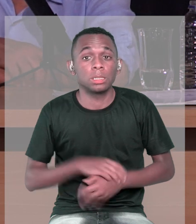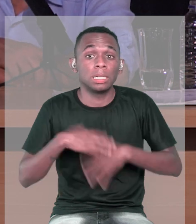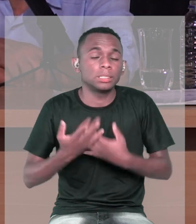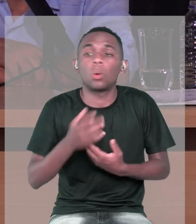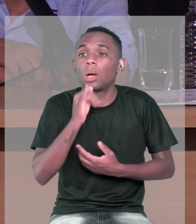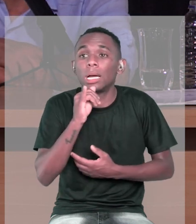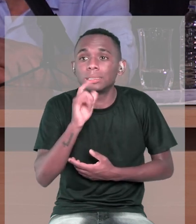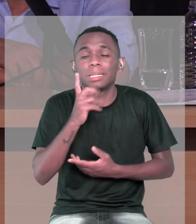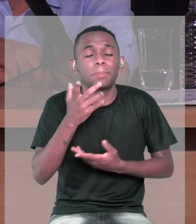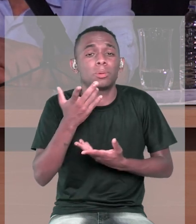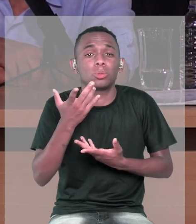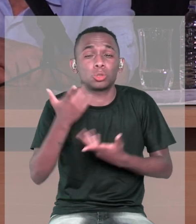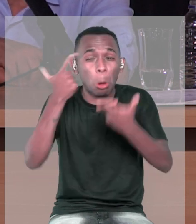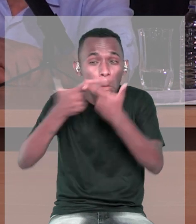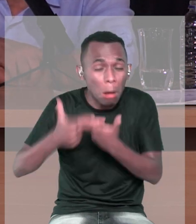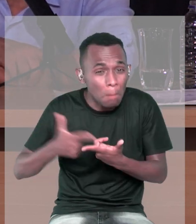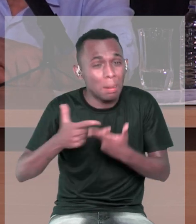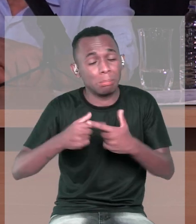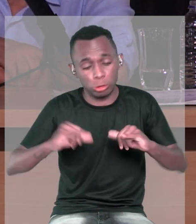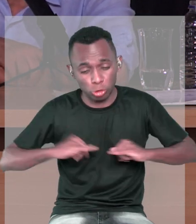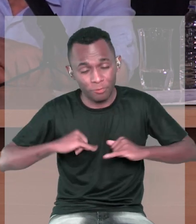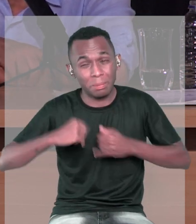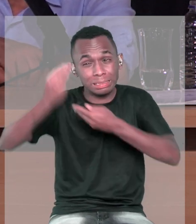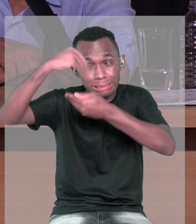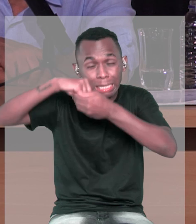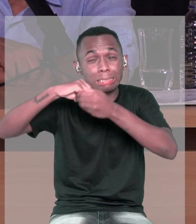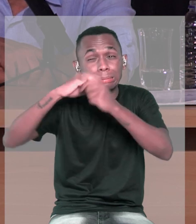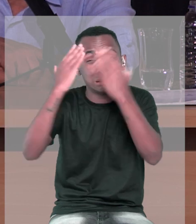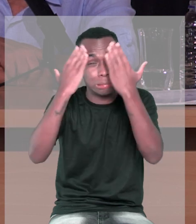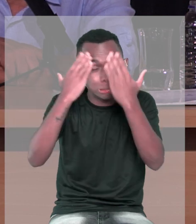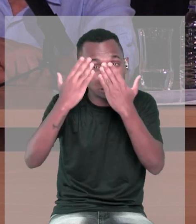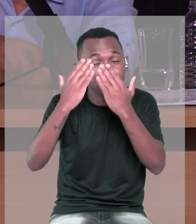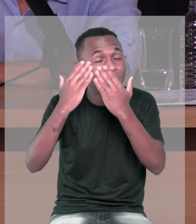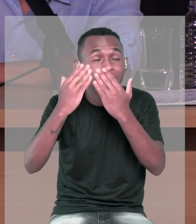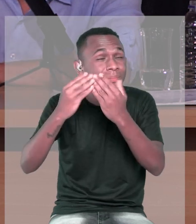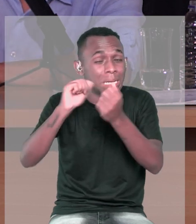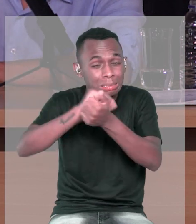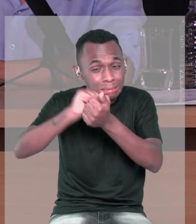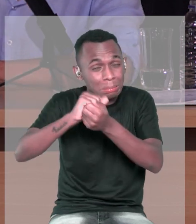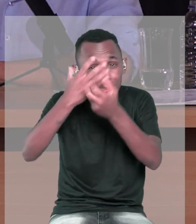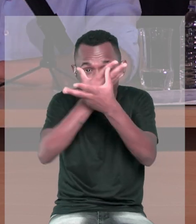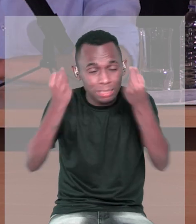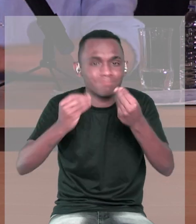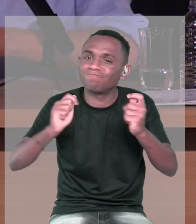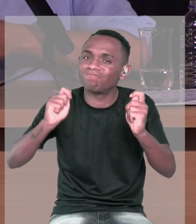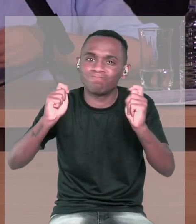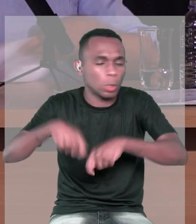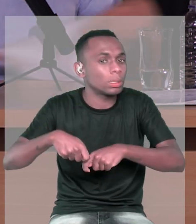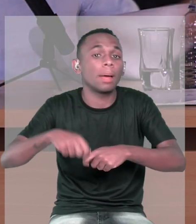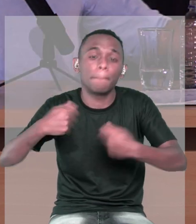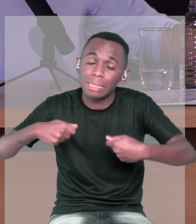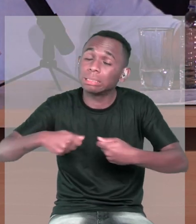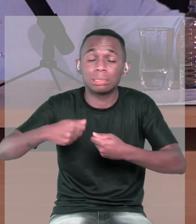recebeu como feridas psíquicas não dá para ser apagado. Dá para se viver com. Voilà. Et c'est pour